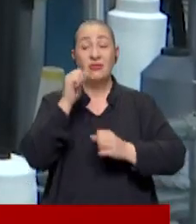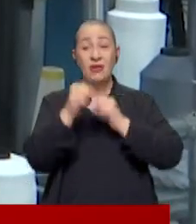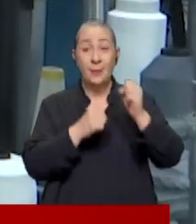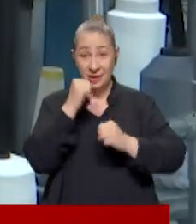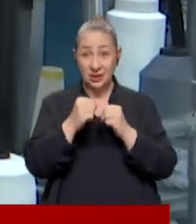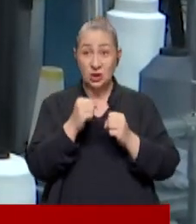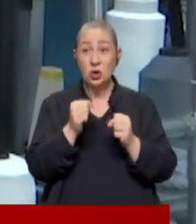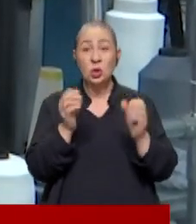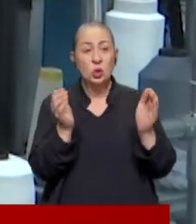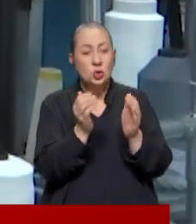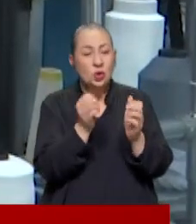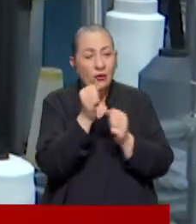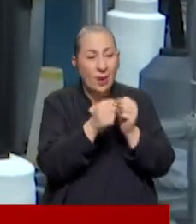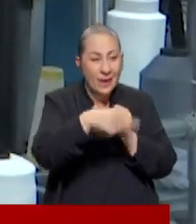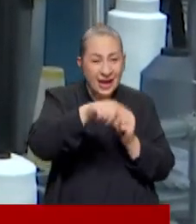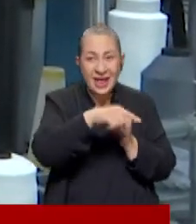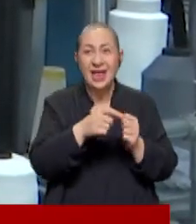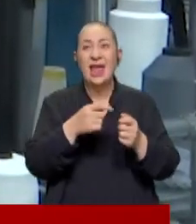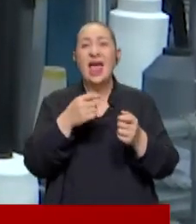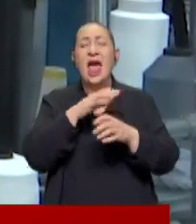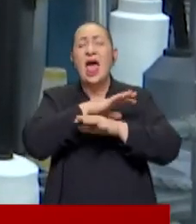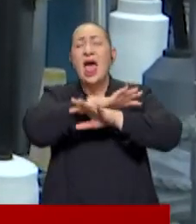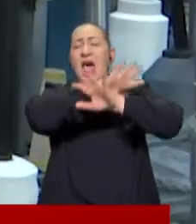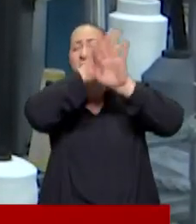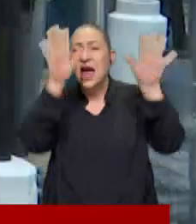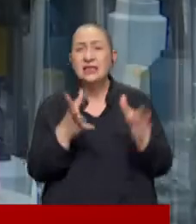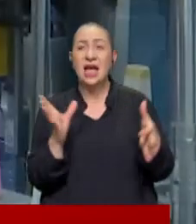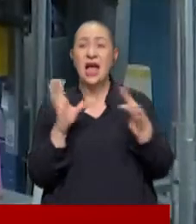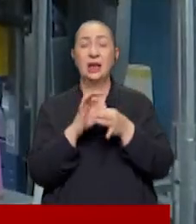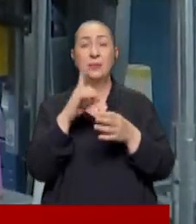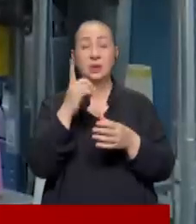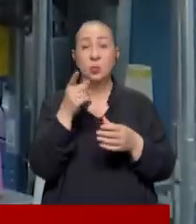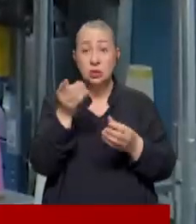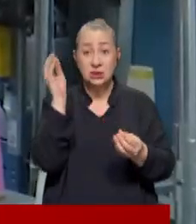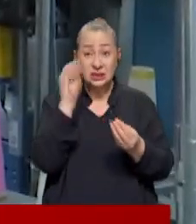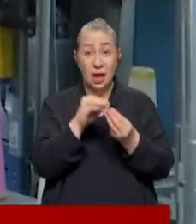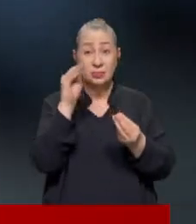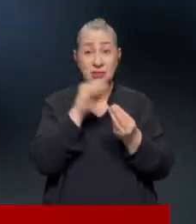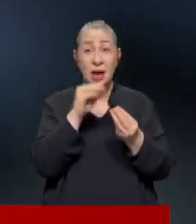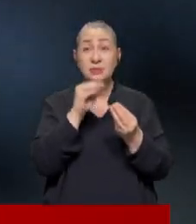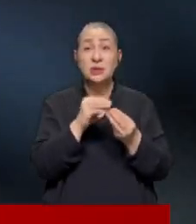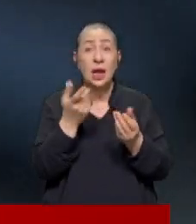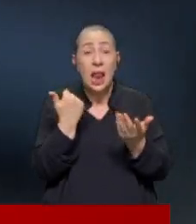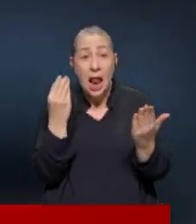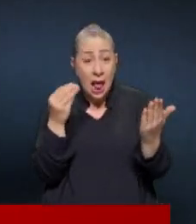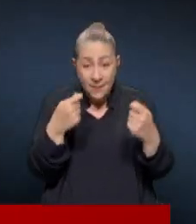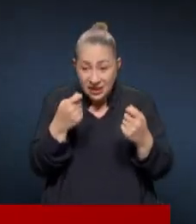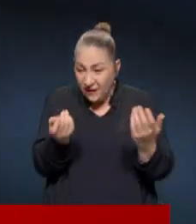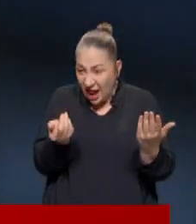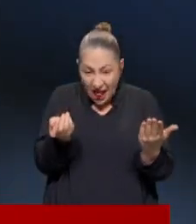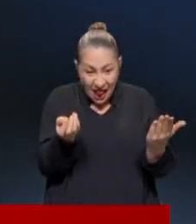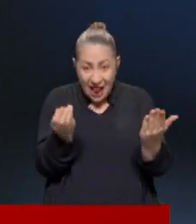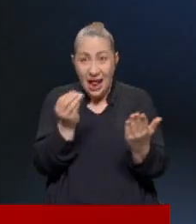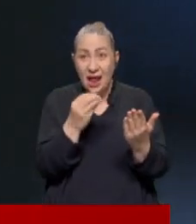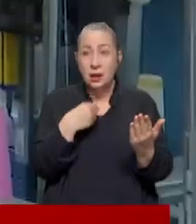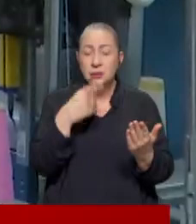Sanayiciyi, küçük üreticiyi, işletmecilerin herkesi ilgilendiren bir olay. Bu gelen zamları maliyetin neresine koyacağız ben çok merak ediyorum.